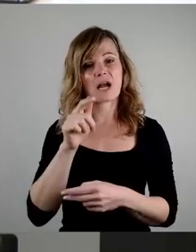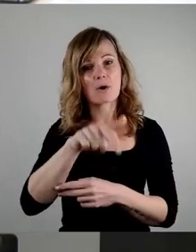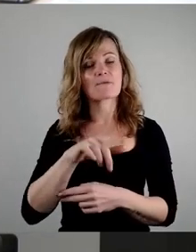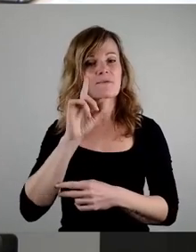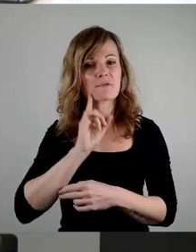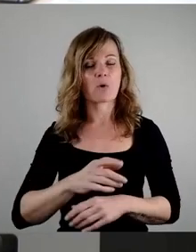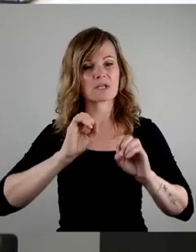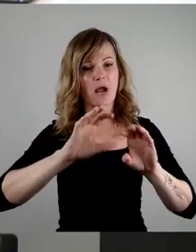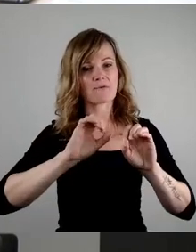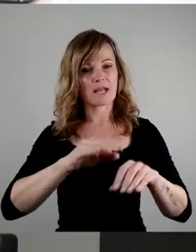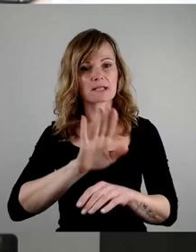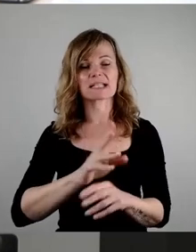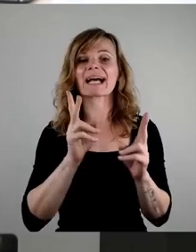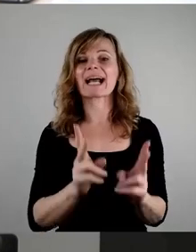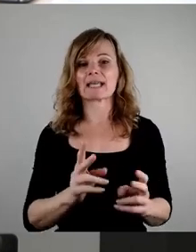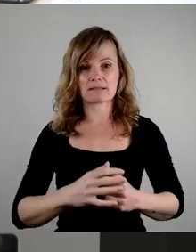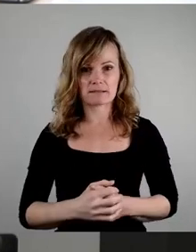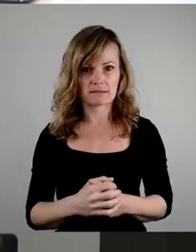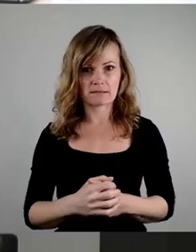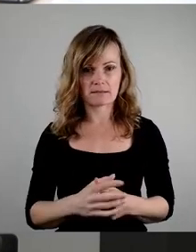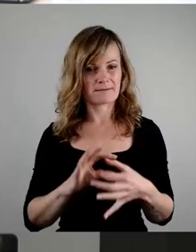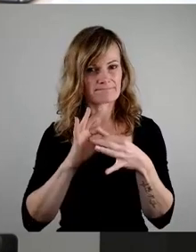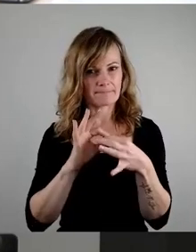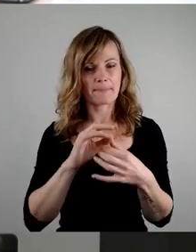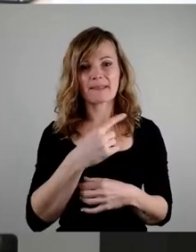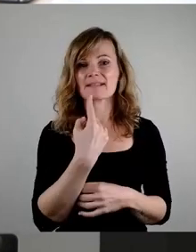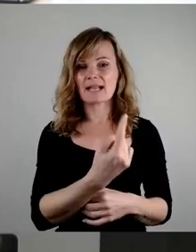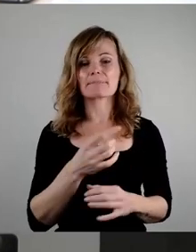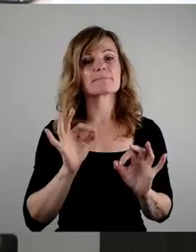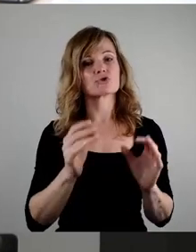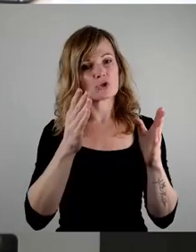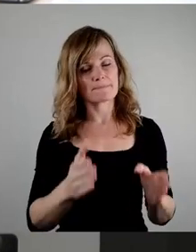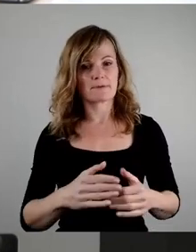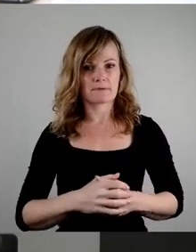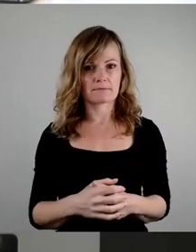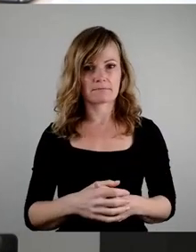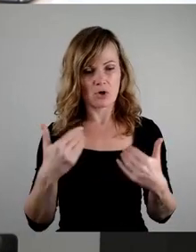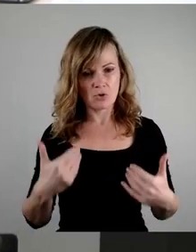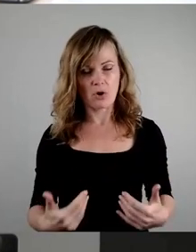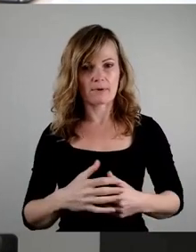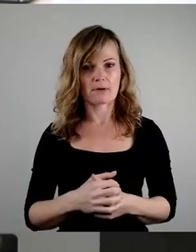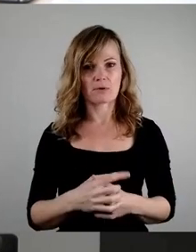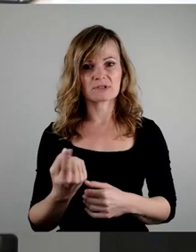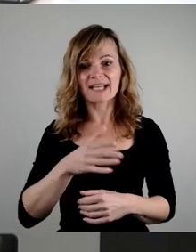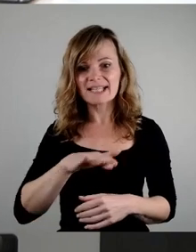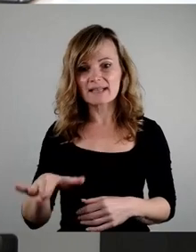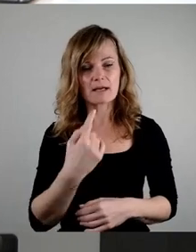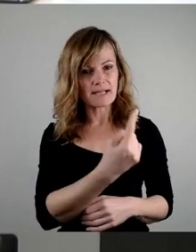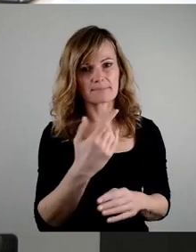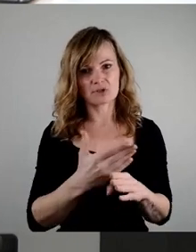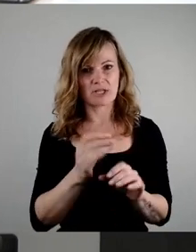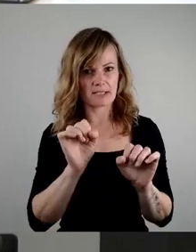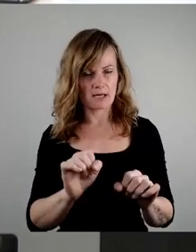Rechte, insbesondere in Bezug auf ihre Selbstbestimmtheit, über ihren Körper und den ihrer Kinder.